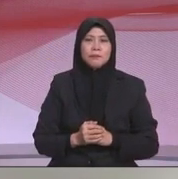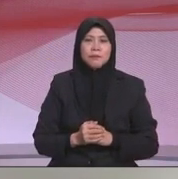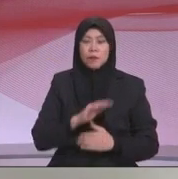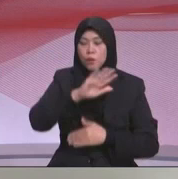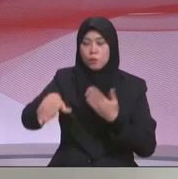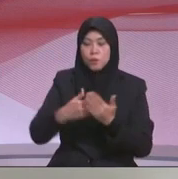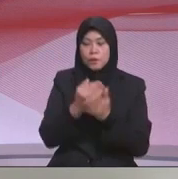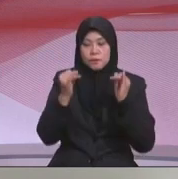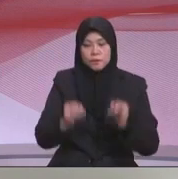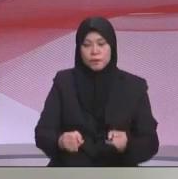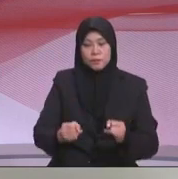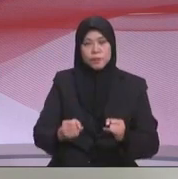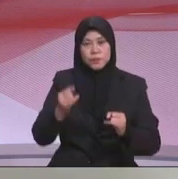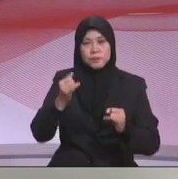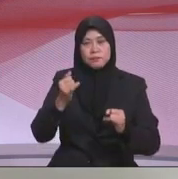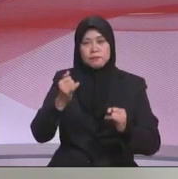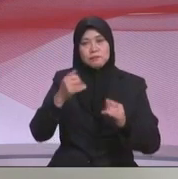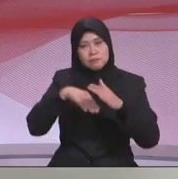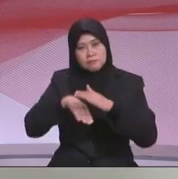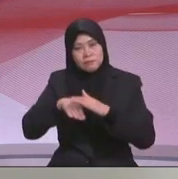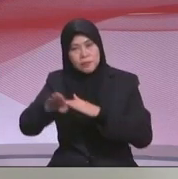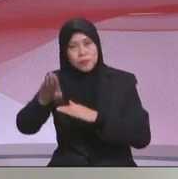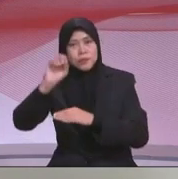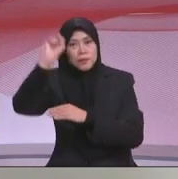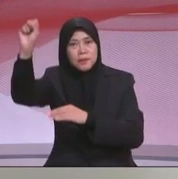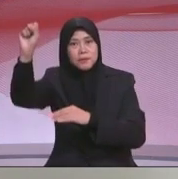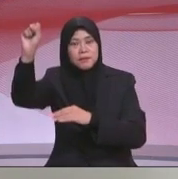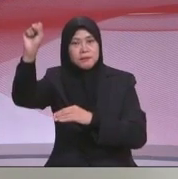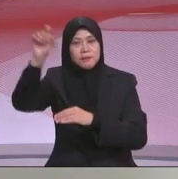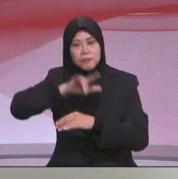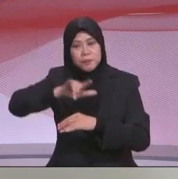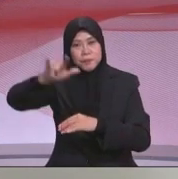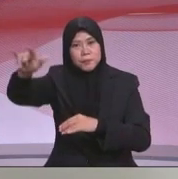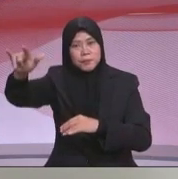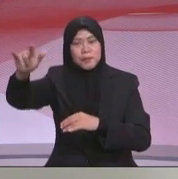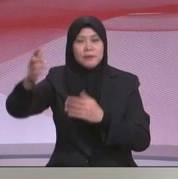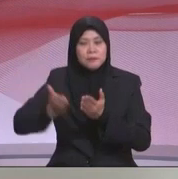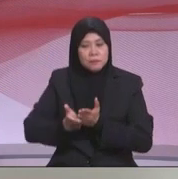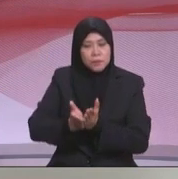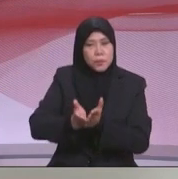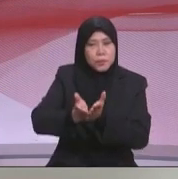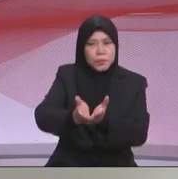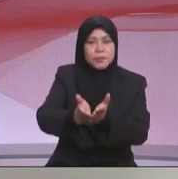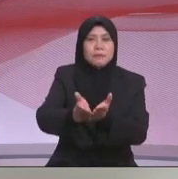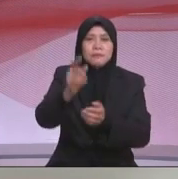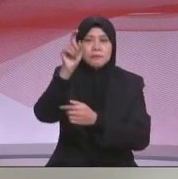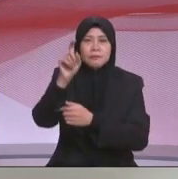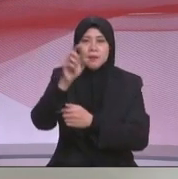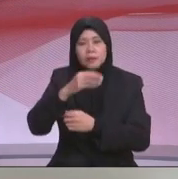Semua individu yang akan masuk ke Sabah melalui pintu masuk udara, laut dan darat perlu